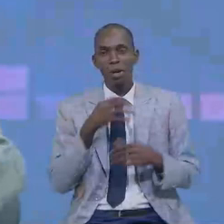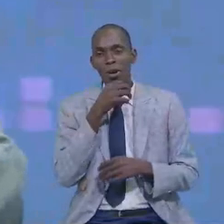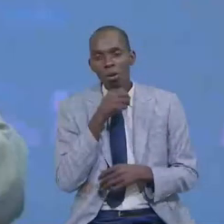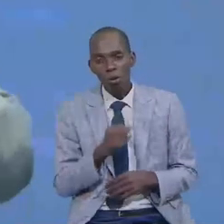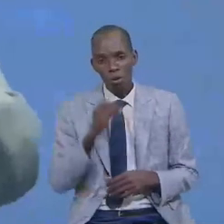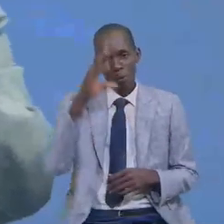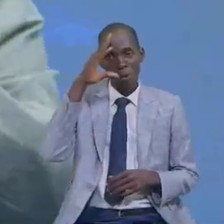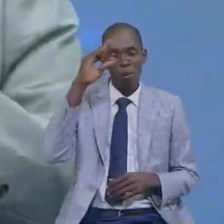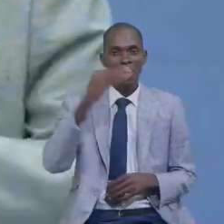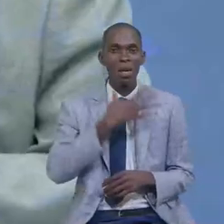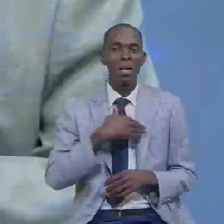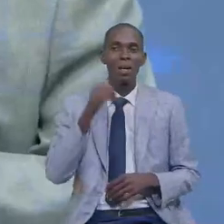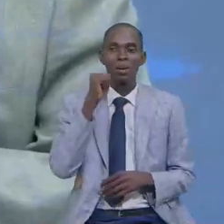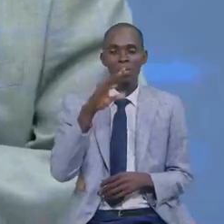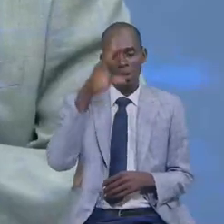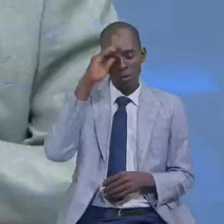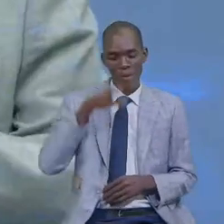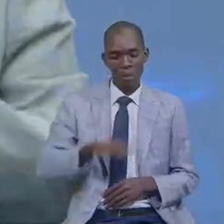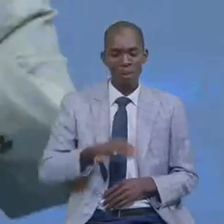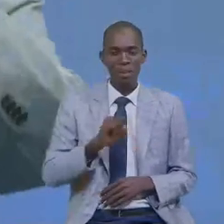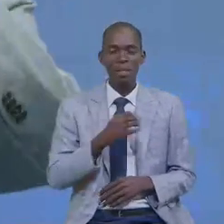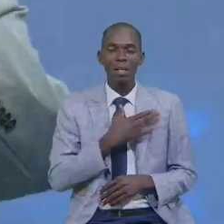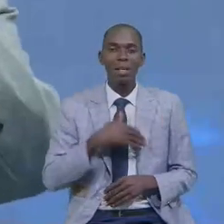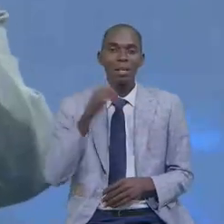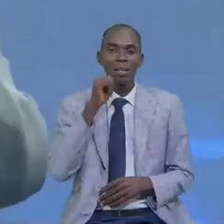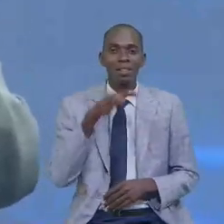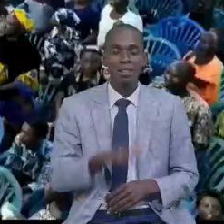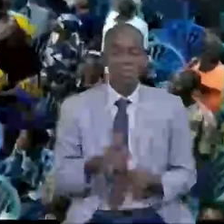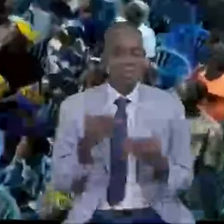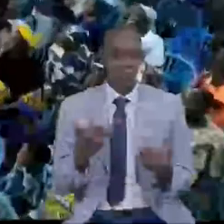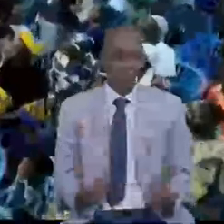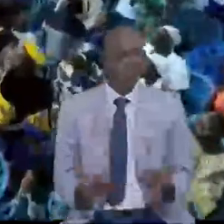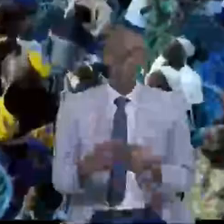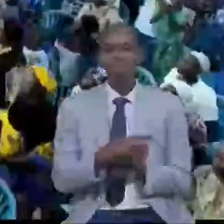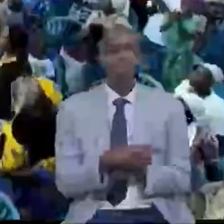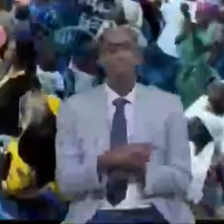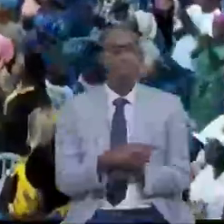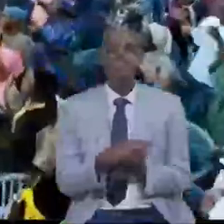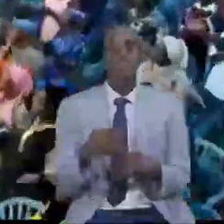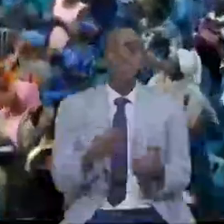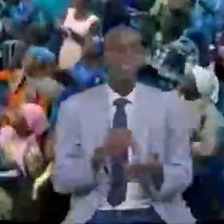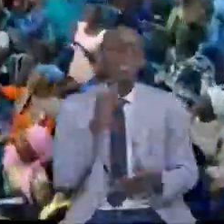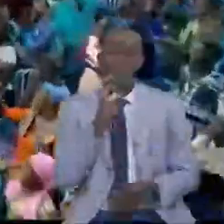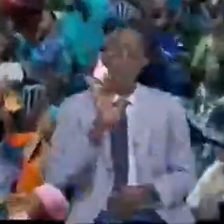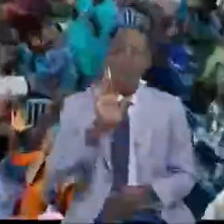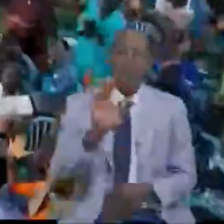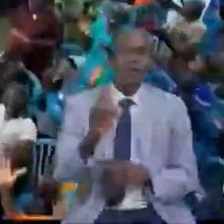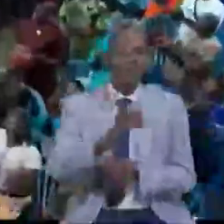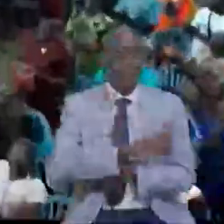et femmes, garçons et filles, aujourd'hui, c'est votre jour.